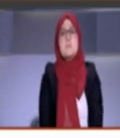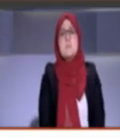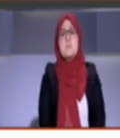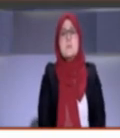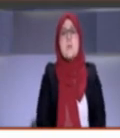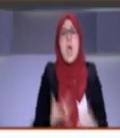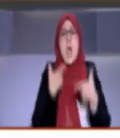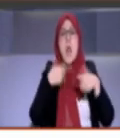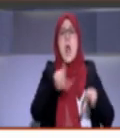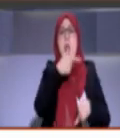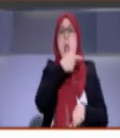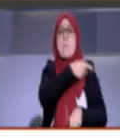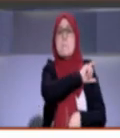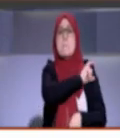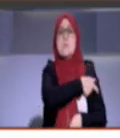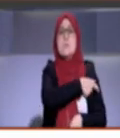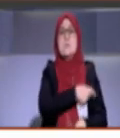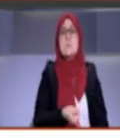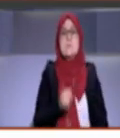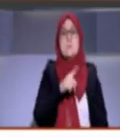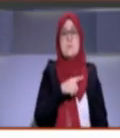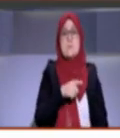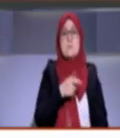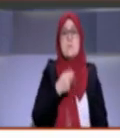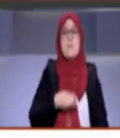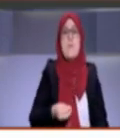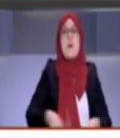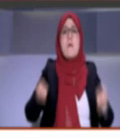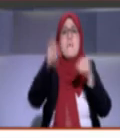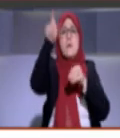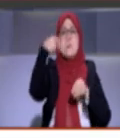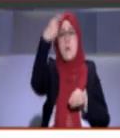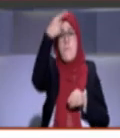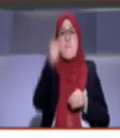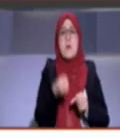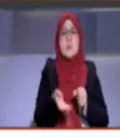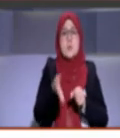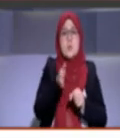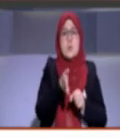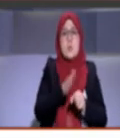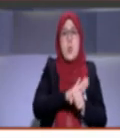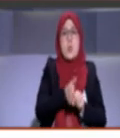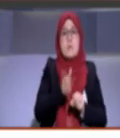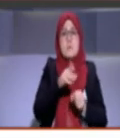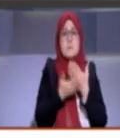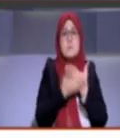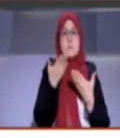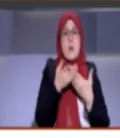أعلنت ألمانيا اليوم ارتفاع عدد الإصابات بفيروس كورونا المستجد في البلاد إلى